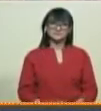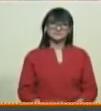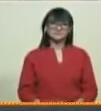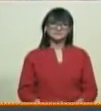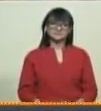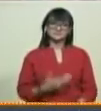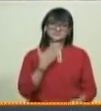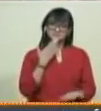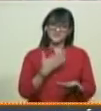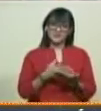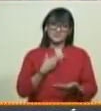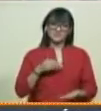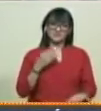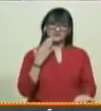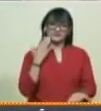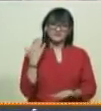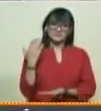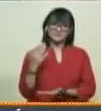Gracias, presidente.